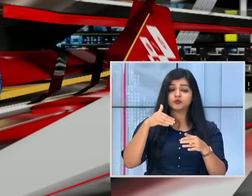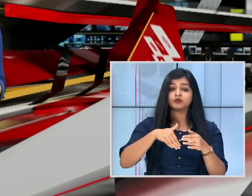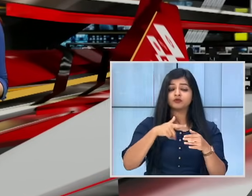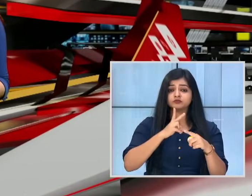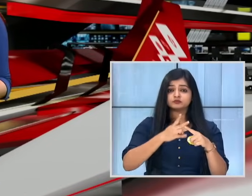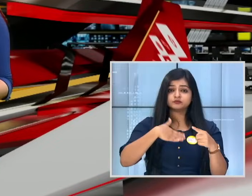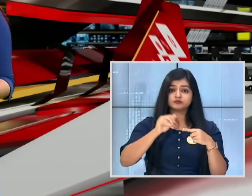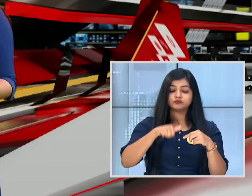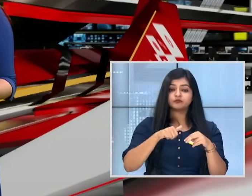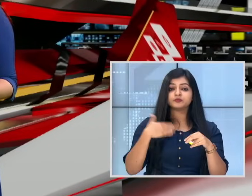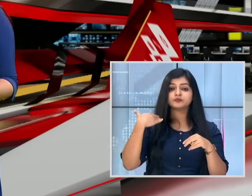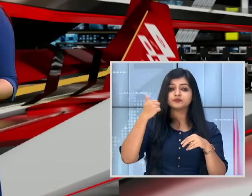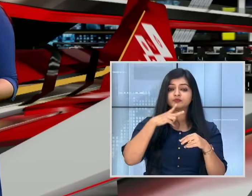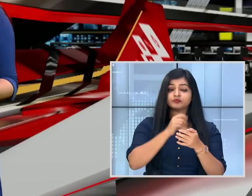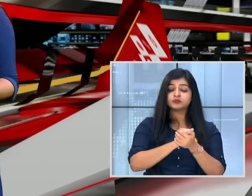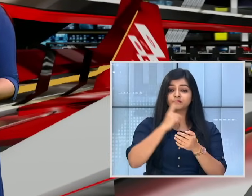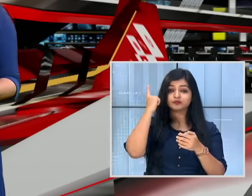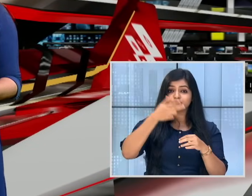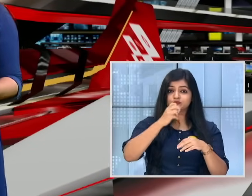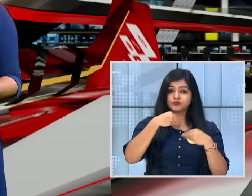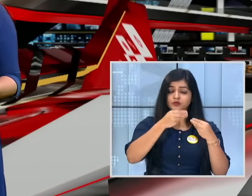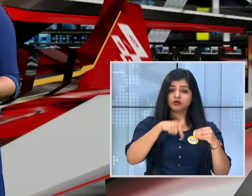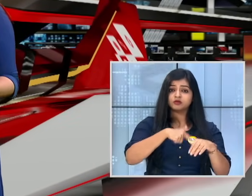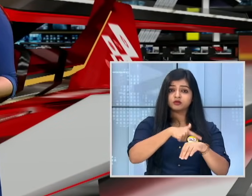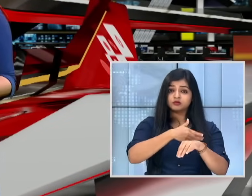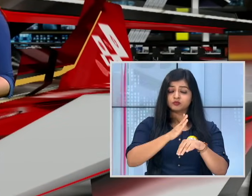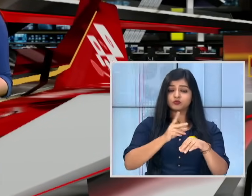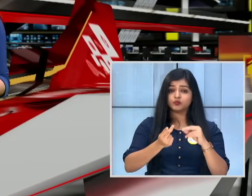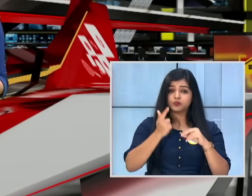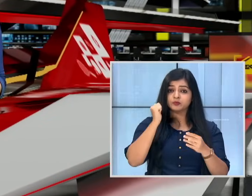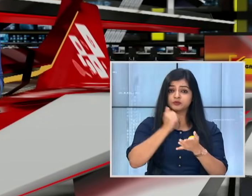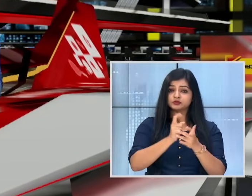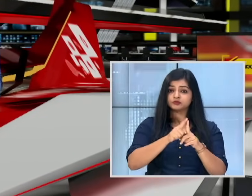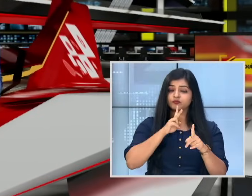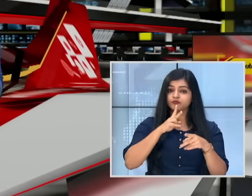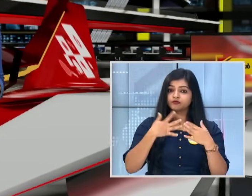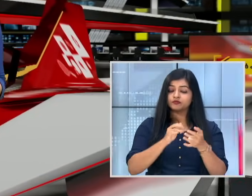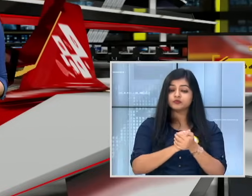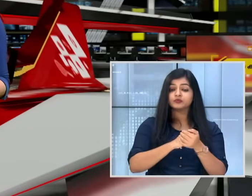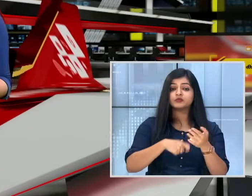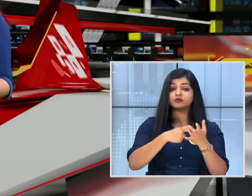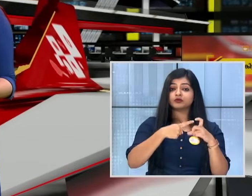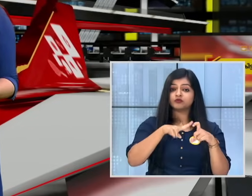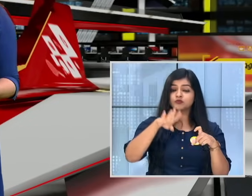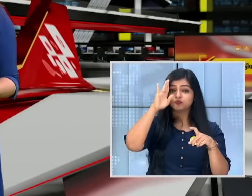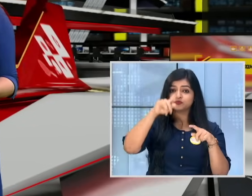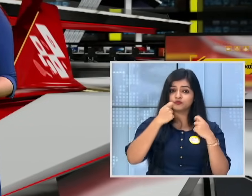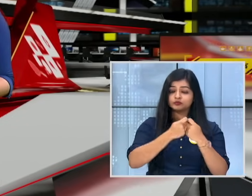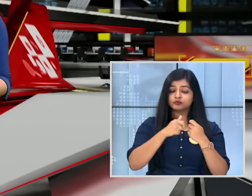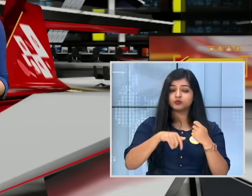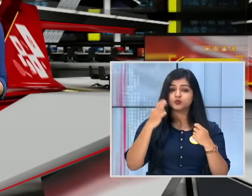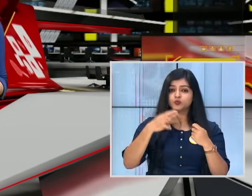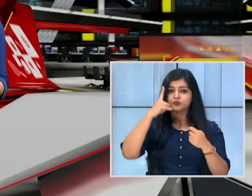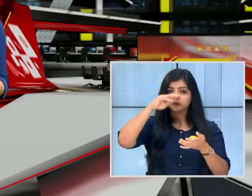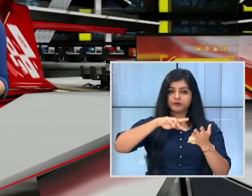പറഞ്ഞു. മയക്കുവെടി വെക്കുന്നതിന് കാലതാമസം ഒഴിവാക്കാൻ നിർദ്ദേശം നൽകിയിട്ടുണ്ട്. തദ്ദേശ റവന്യൂ പോലീസ് വകുപ്പുമായി ചേർന്ന് പുതിയ പദ്ധതി നടപ്പാക്കുമെന്നും മന്ത്രി